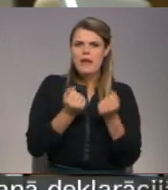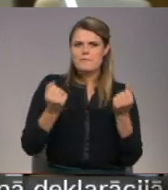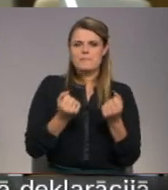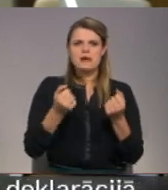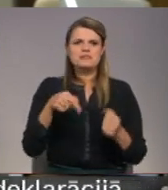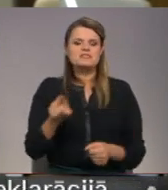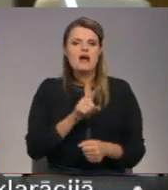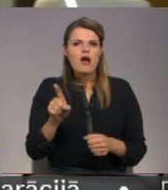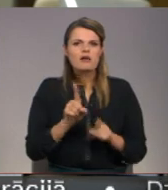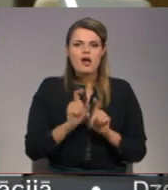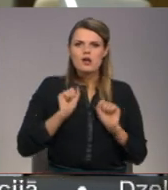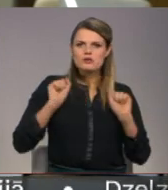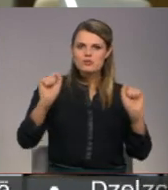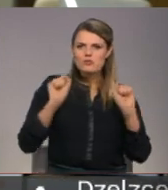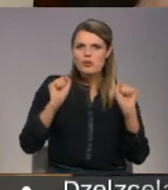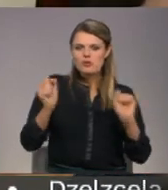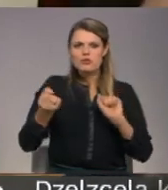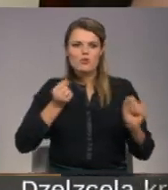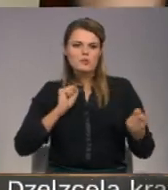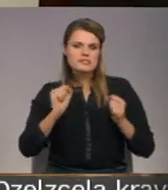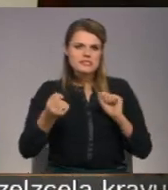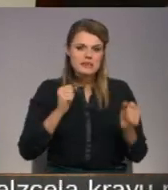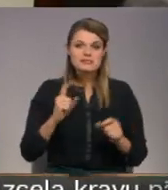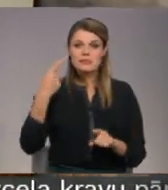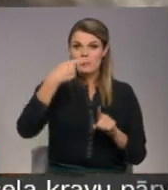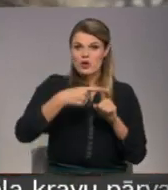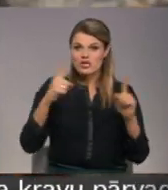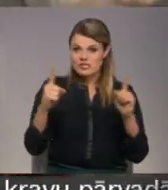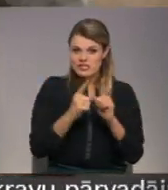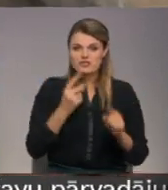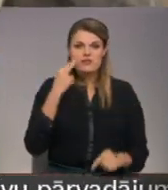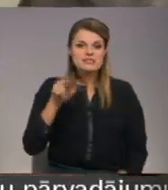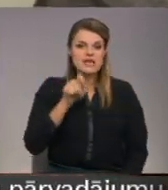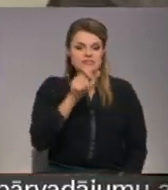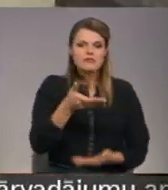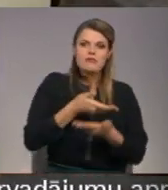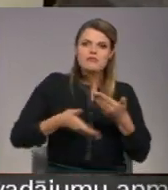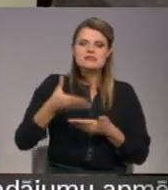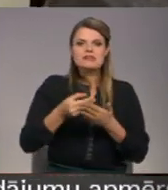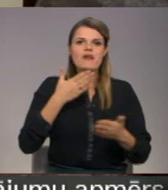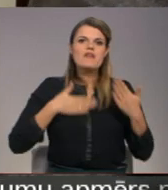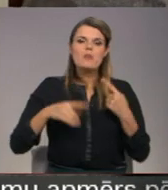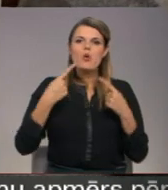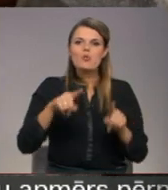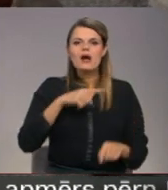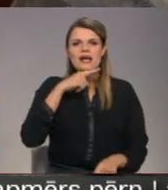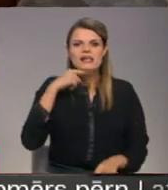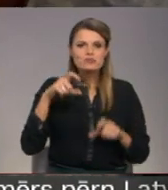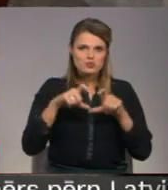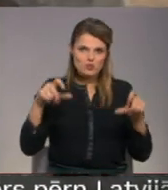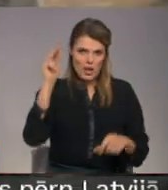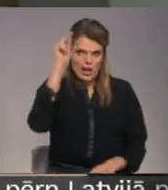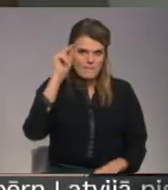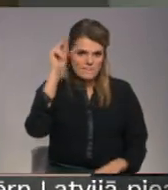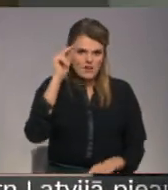tā ir fiziskās kustības. Pirmajā tikšanās reizē seniori arī dalījās ar savām vēlmēm, ko gribētu skolā